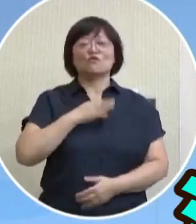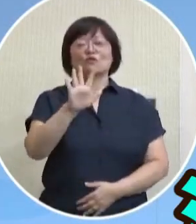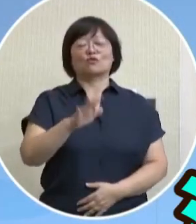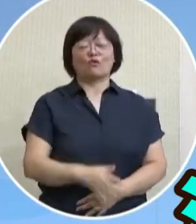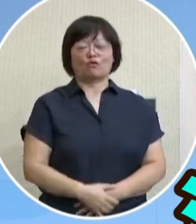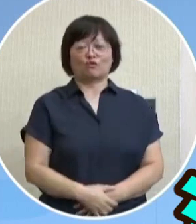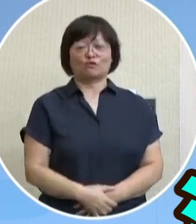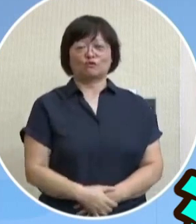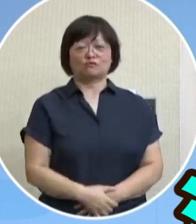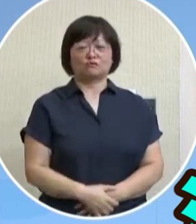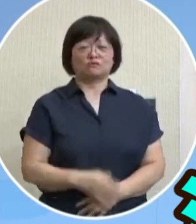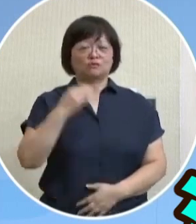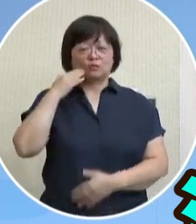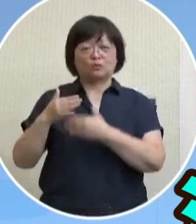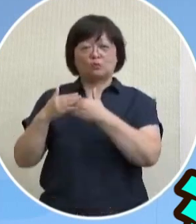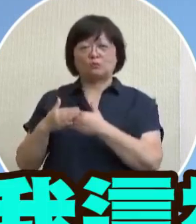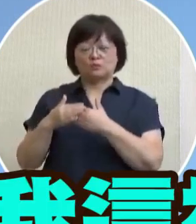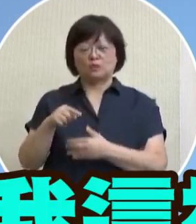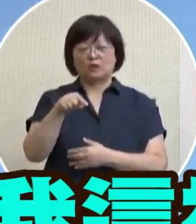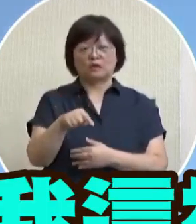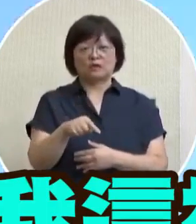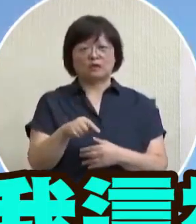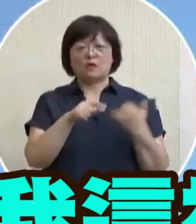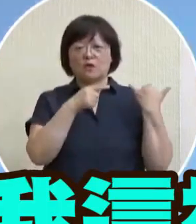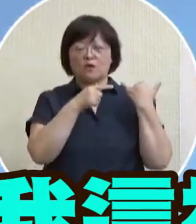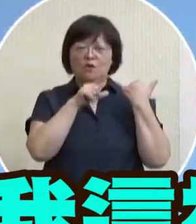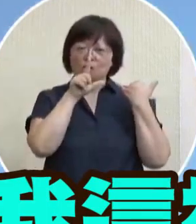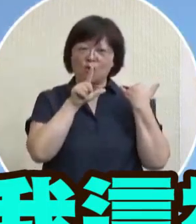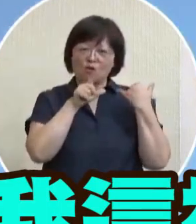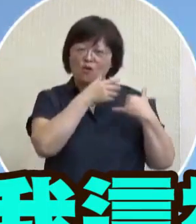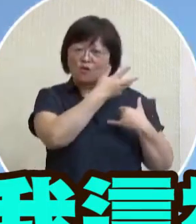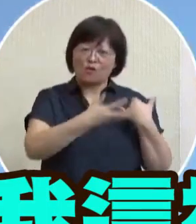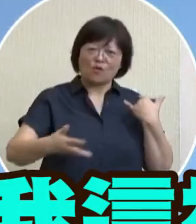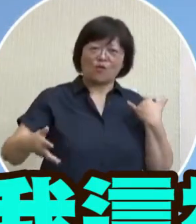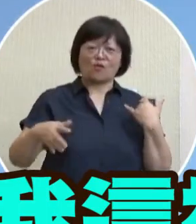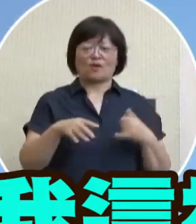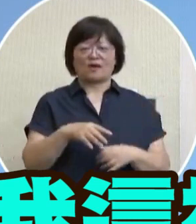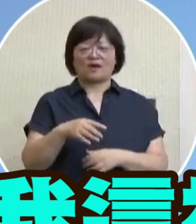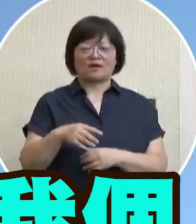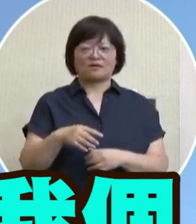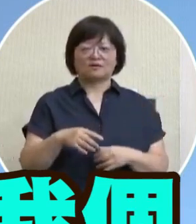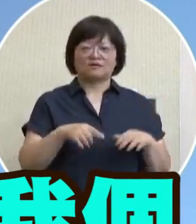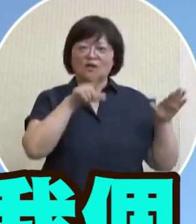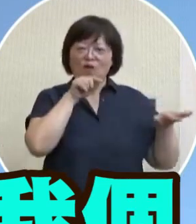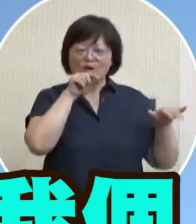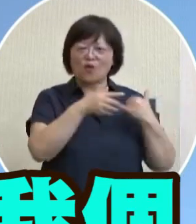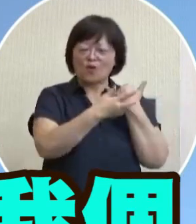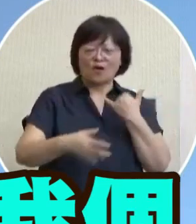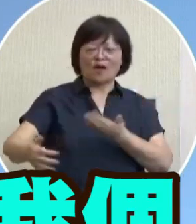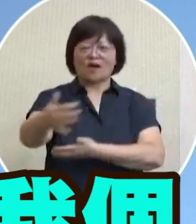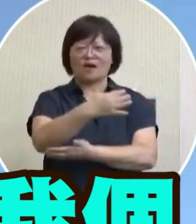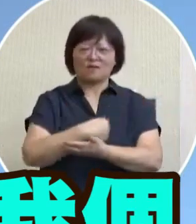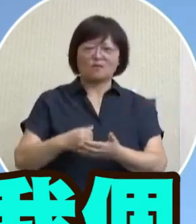收鸿海的财产，我这里要再三强调一个重点，我个人郭台